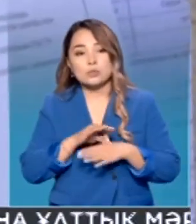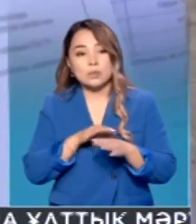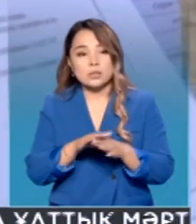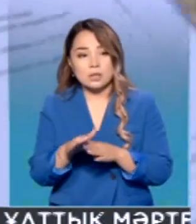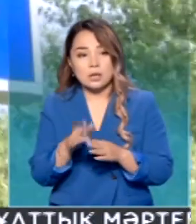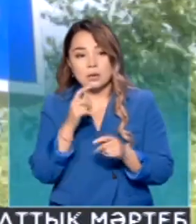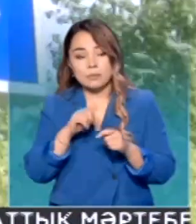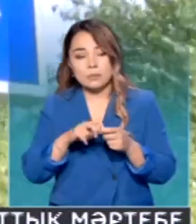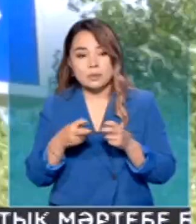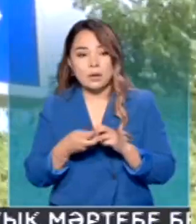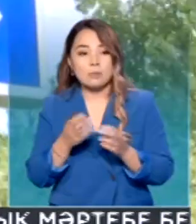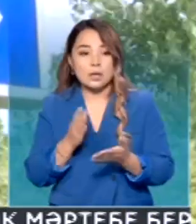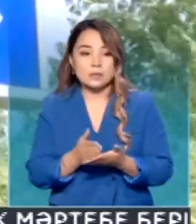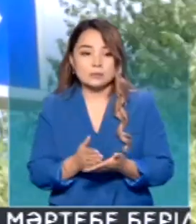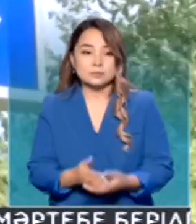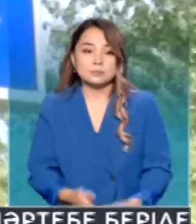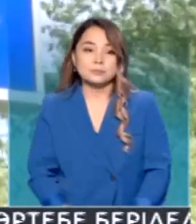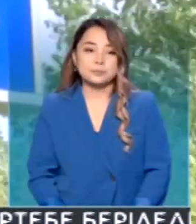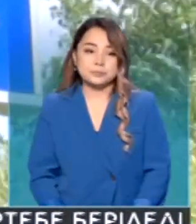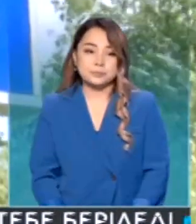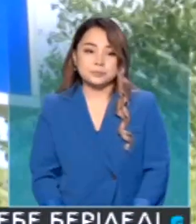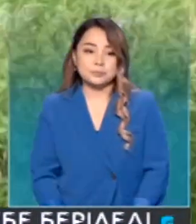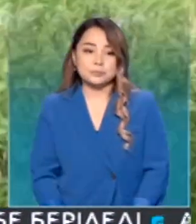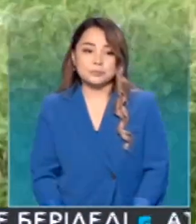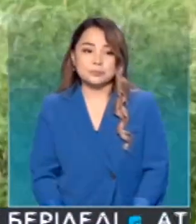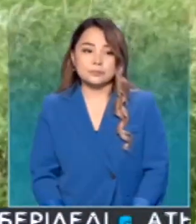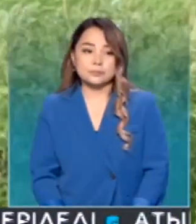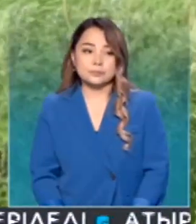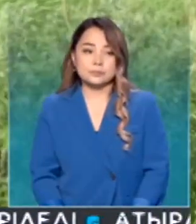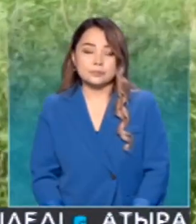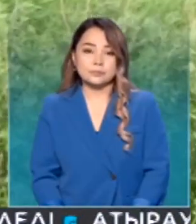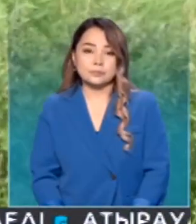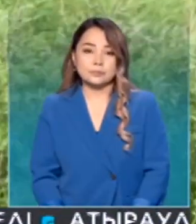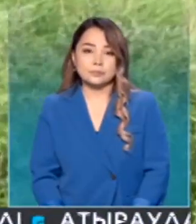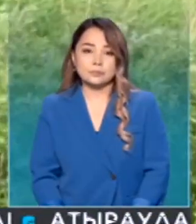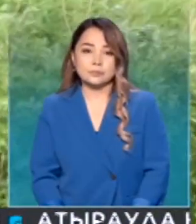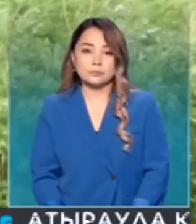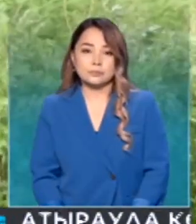кілтипан шықпаса. Дәуренбек Әбдібек, Қыдырәлі Ахметбек, Қазақстан ұлттық арнасы, Қостанай облысы.